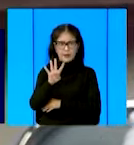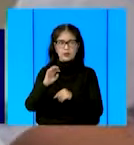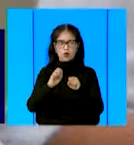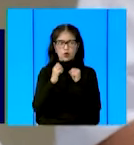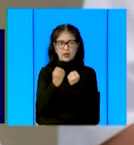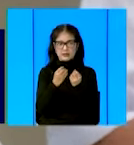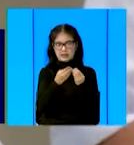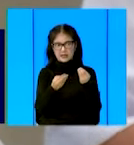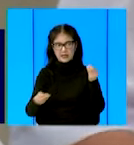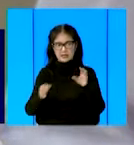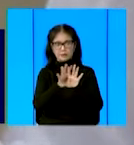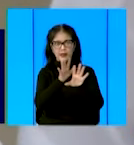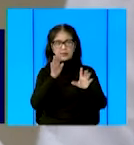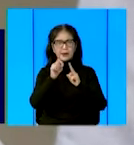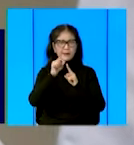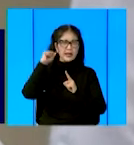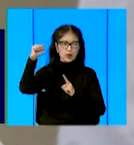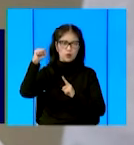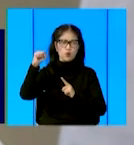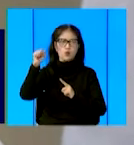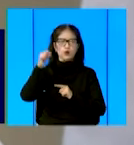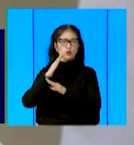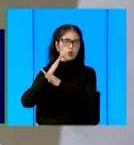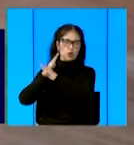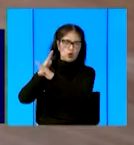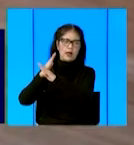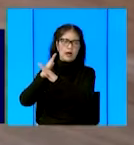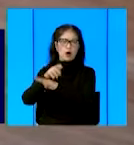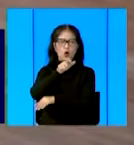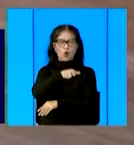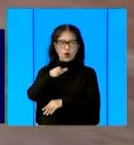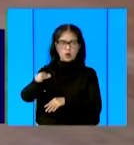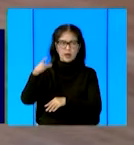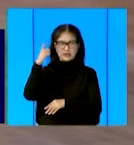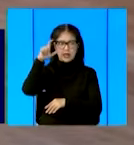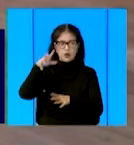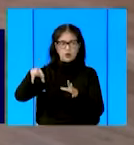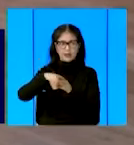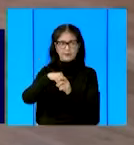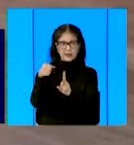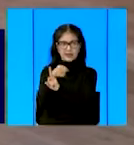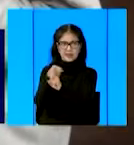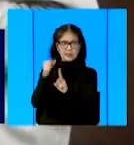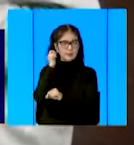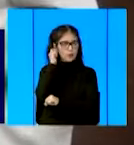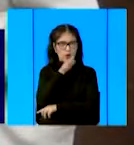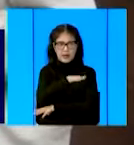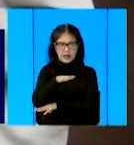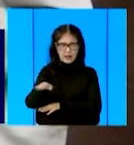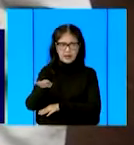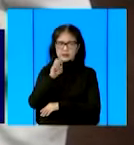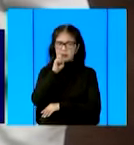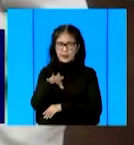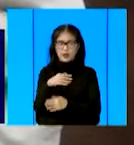ini lantang menolak calon kepala daerah yang terlibat kasus kekerasan terhadap perempuan dan anak. Partai politik dan juga masyarakat diminta tidak memberikan